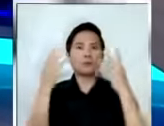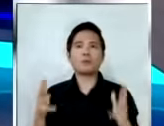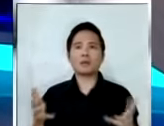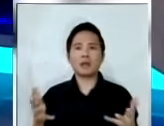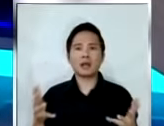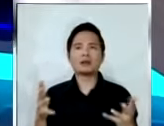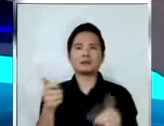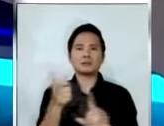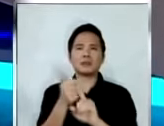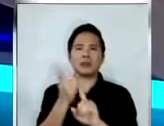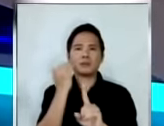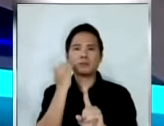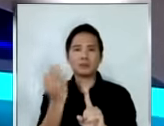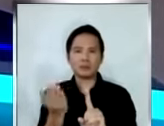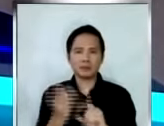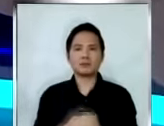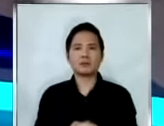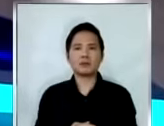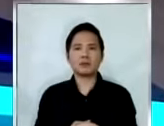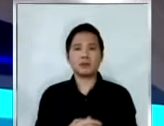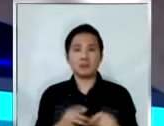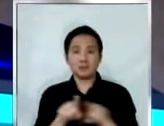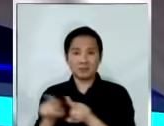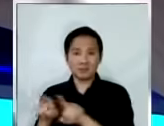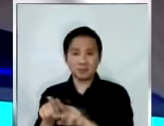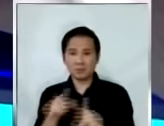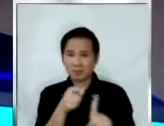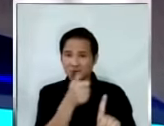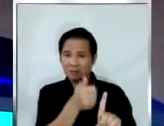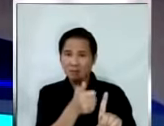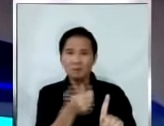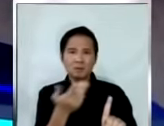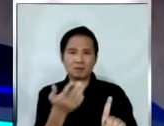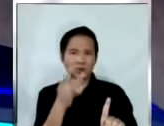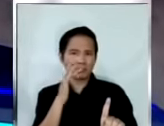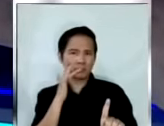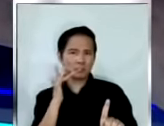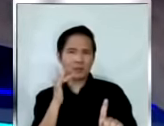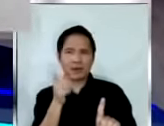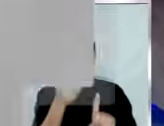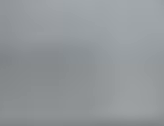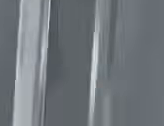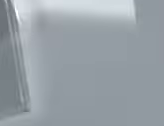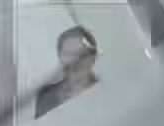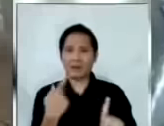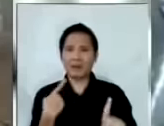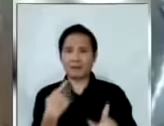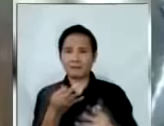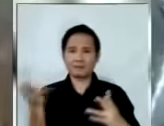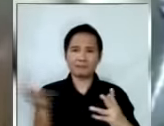suspect na napag-alamang may kaso pa lang may kinalaman sa droga. Nakatutok si Emil Sumangi.